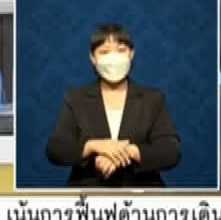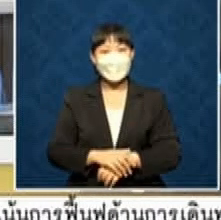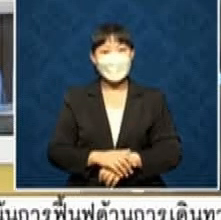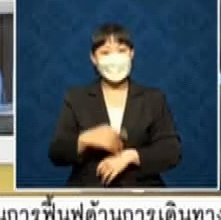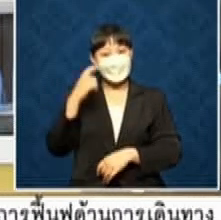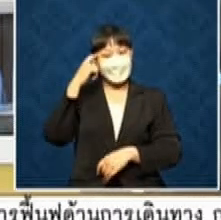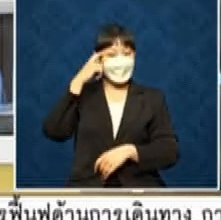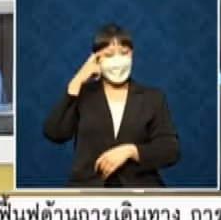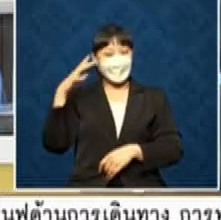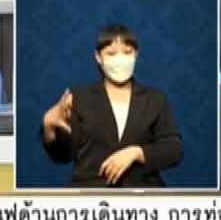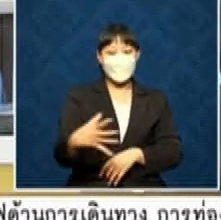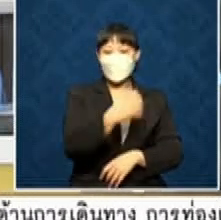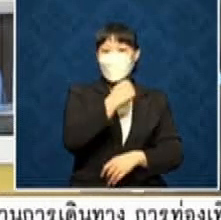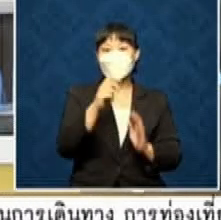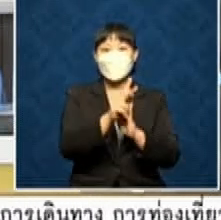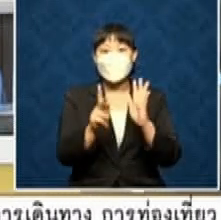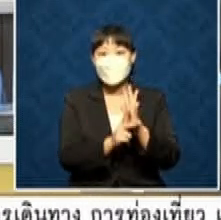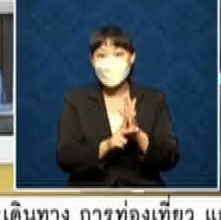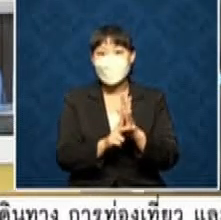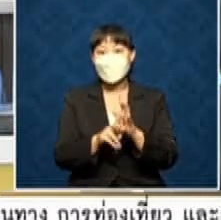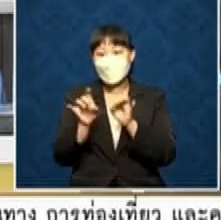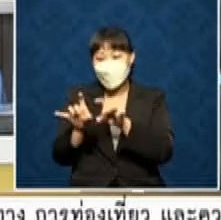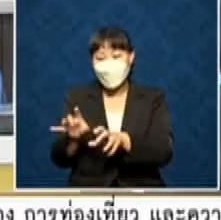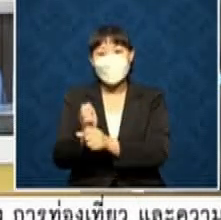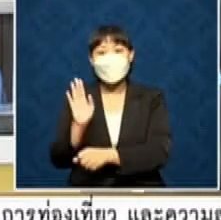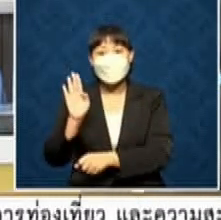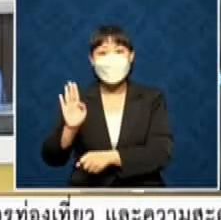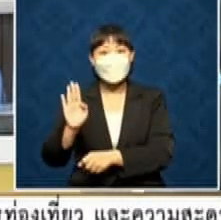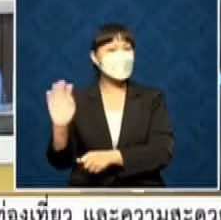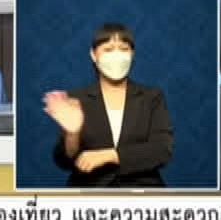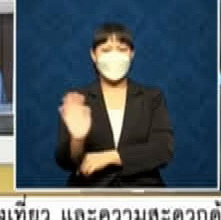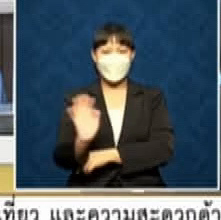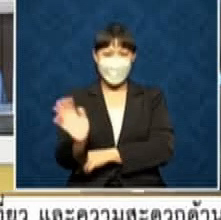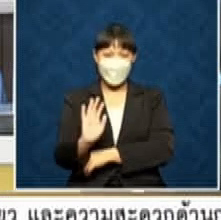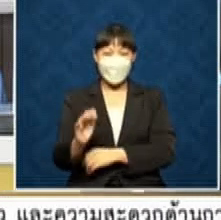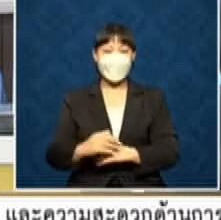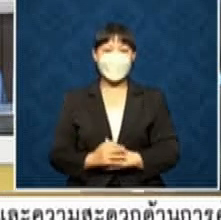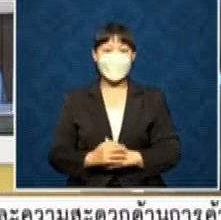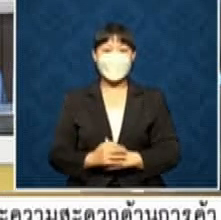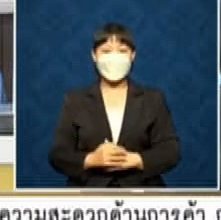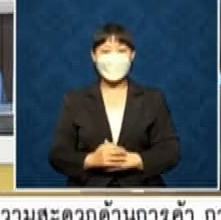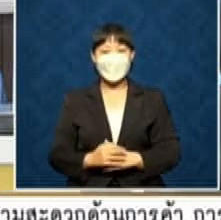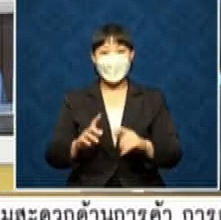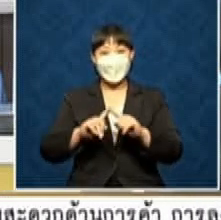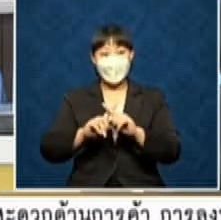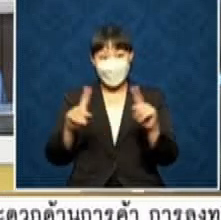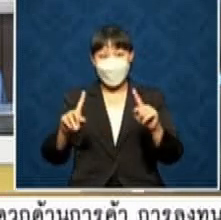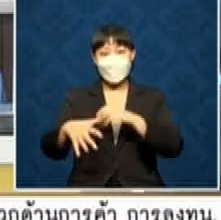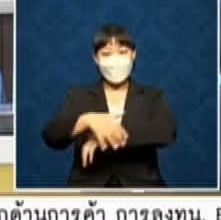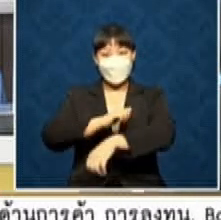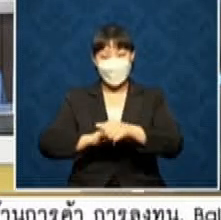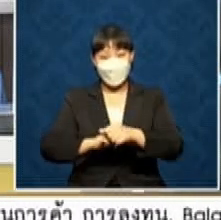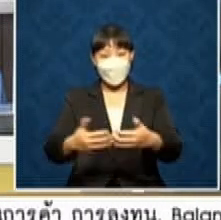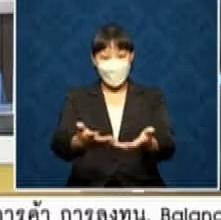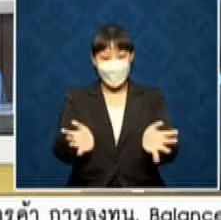คุณคืนสัมปทานเขาไปเพื่ออะไร เพื่ออะไร บนเหตุผลของอะไรแลกกับการเขาจะไม่ถอนฟ้องเขาเรียกเงิน 30,000 ล้านจากคุณหรือเปล่